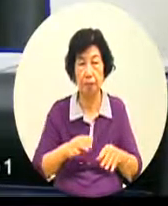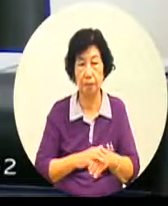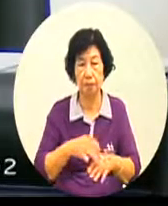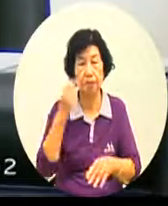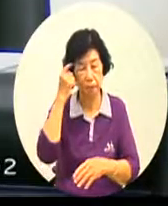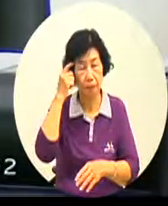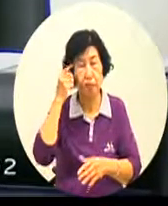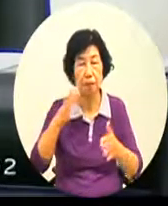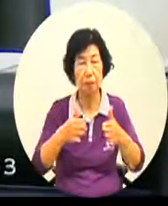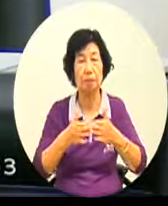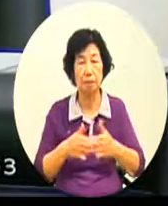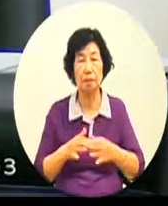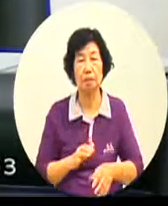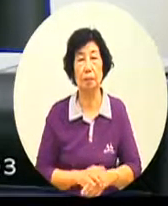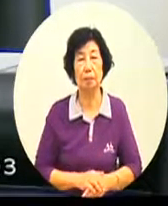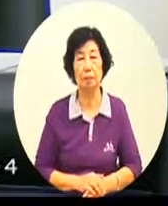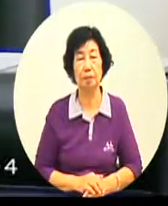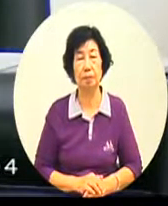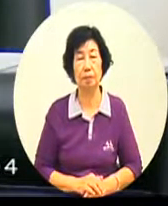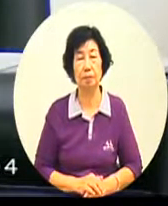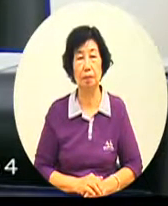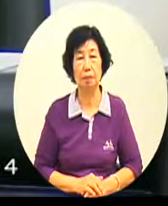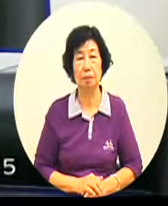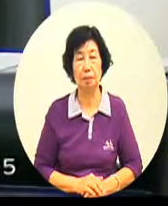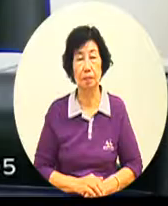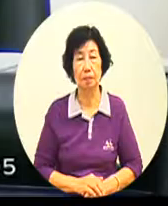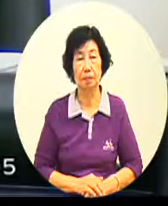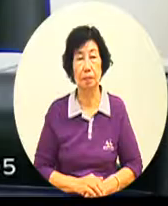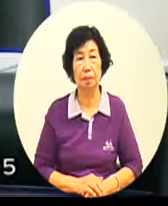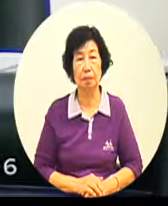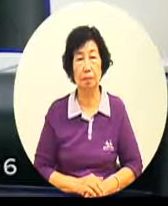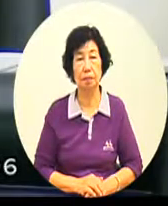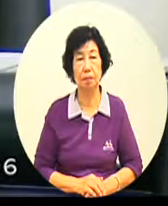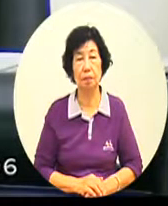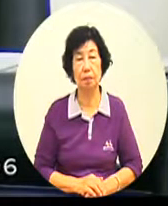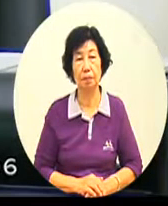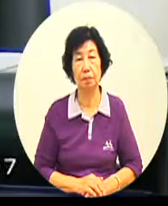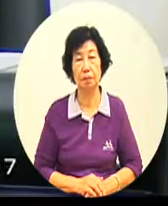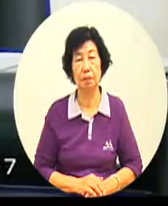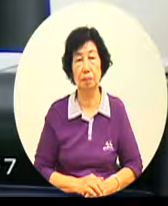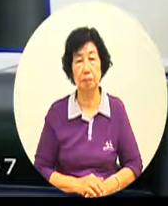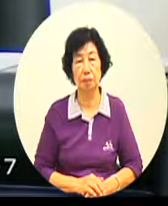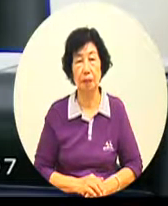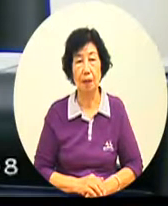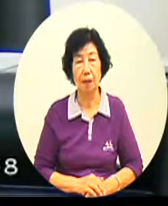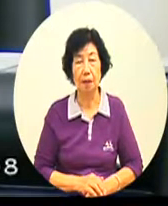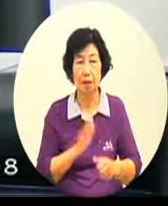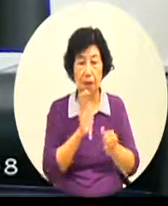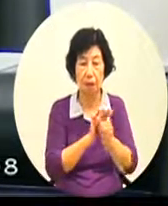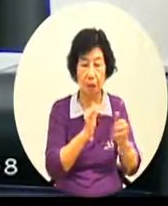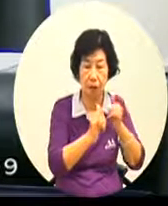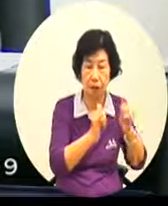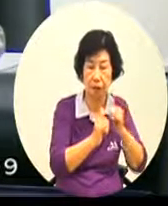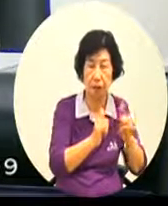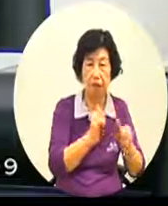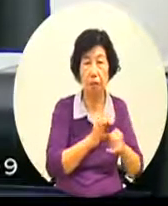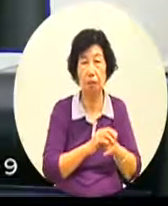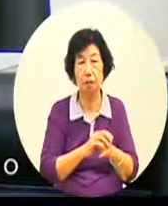情哦。那刚刚这样子是只是要让我们的民众哦，如果真的在看哦这